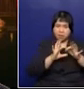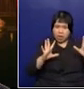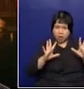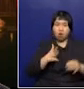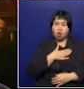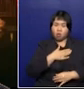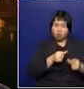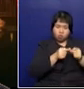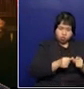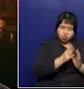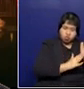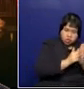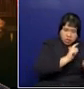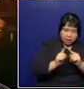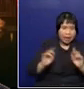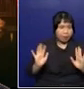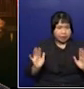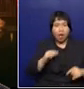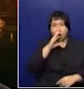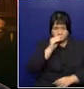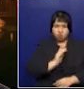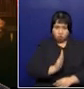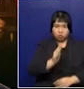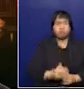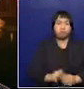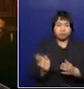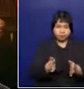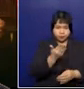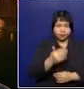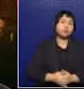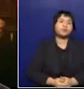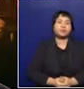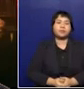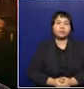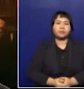มไม่เคยอยู่ม็อบสีใดแต่ผมต้องพูดความจริงครับท่านดูต่อไป